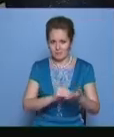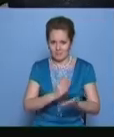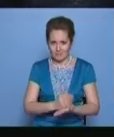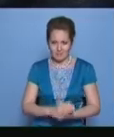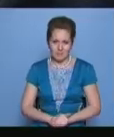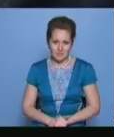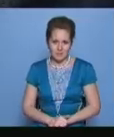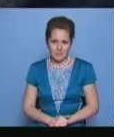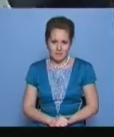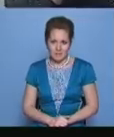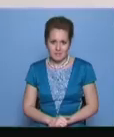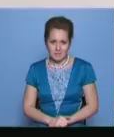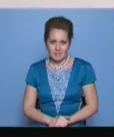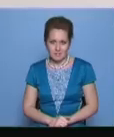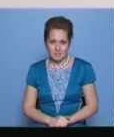на экране.